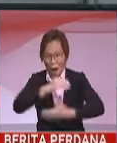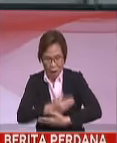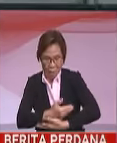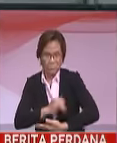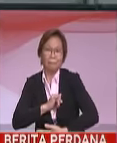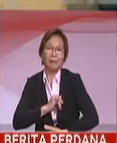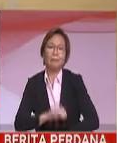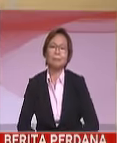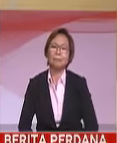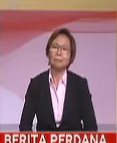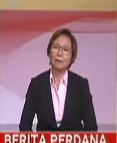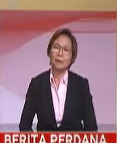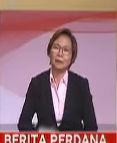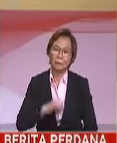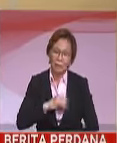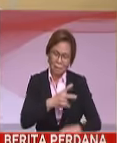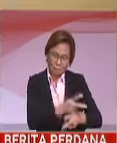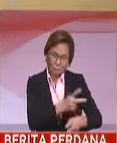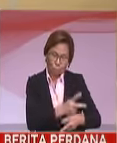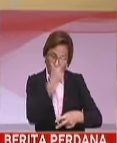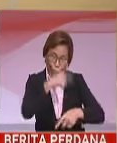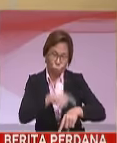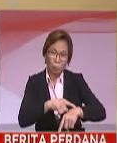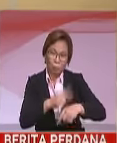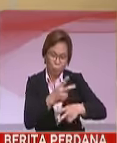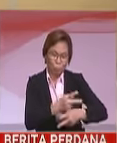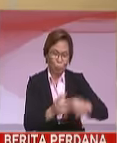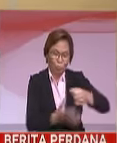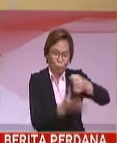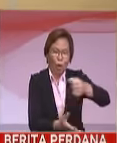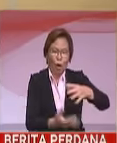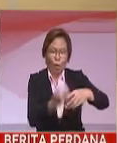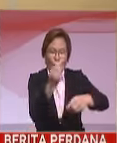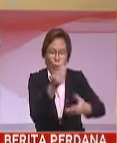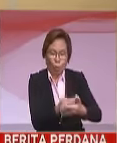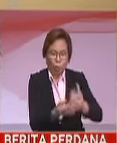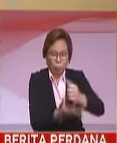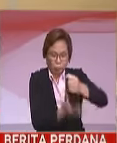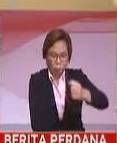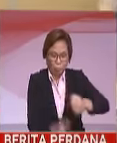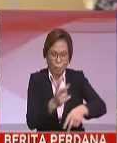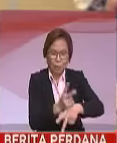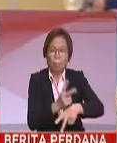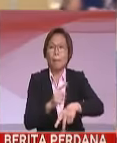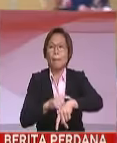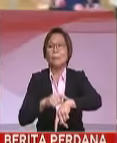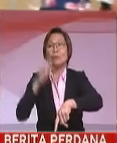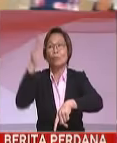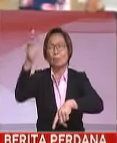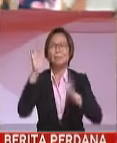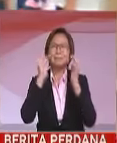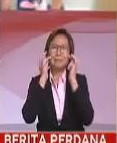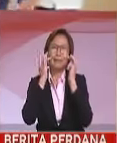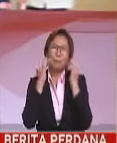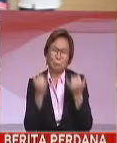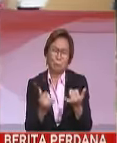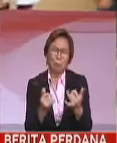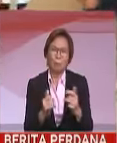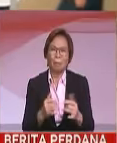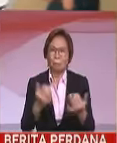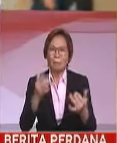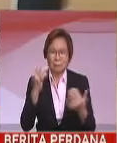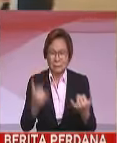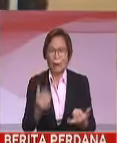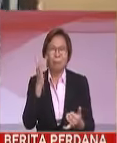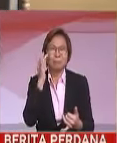saya lah. Saya nak simpan untuk masa depan lah, in future. Tak tahu lagi lah, untuk sekarang saya tak perlu